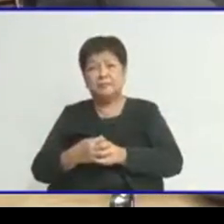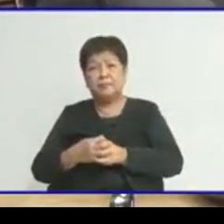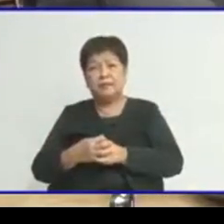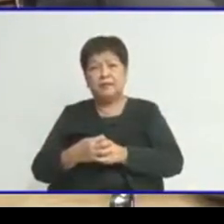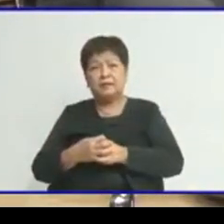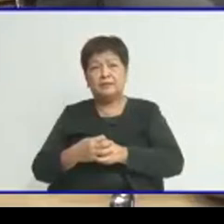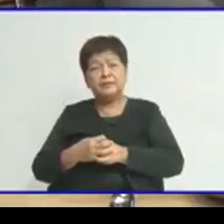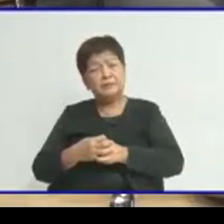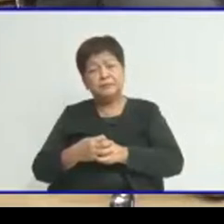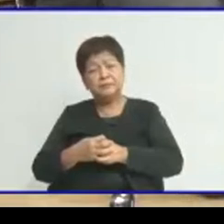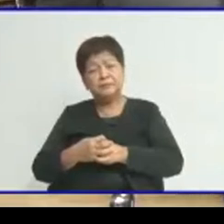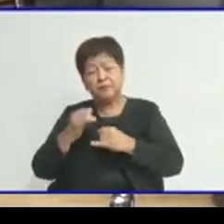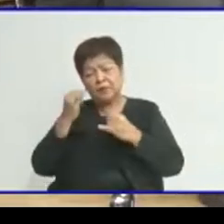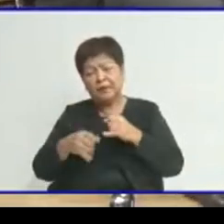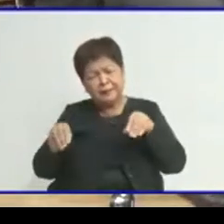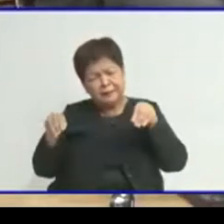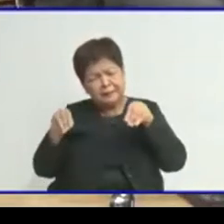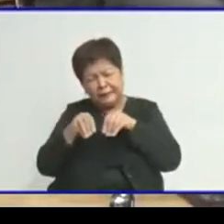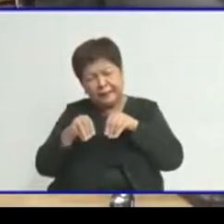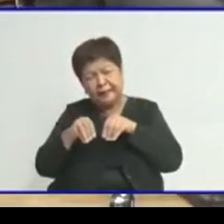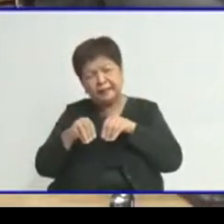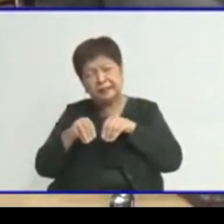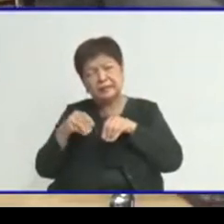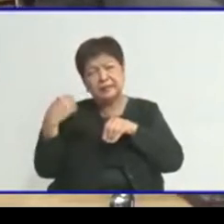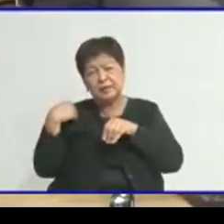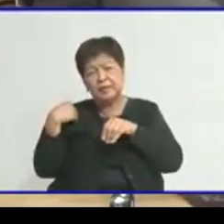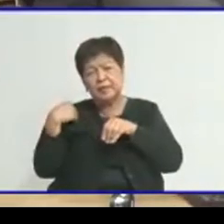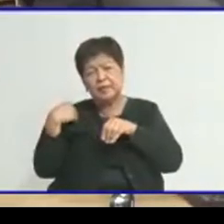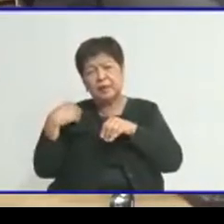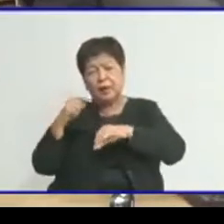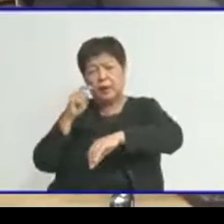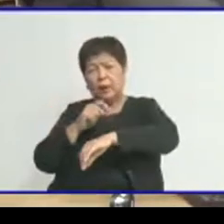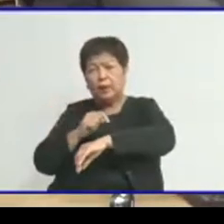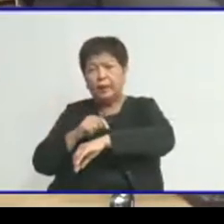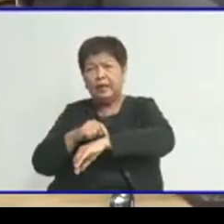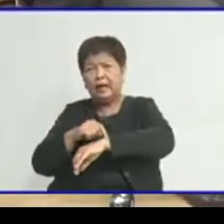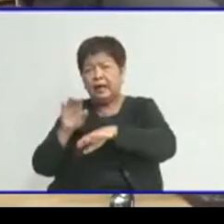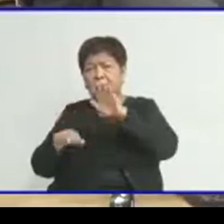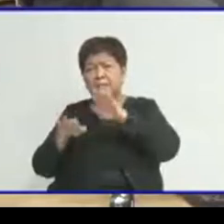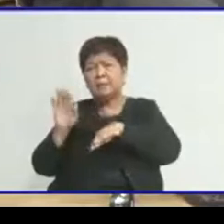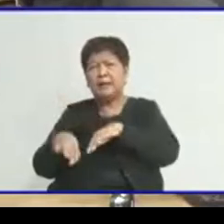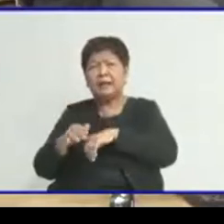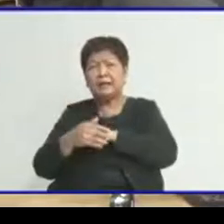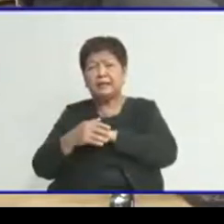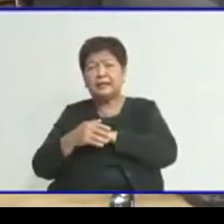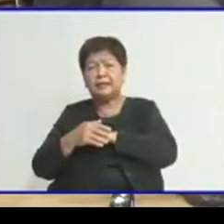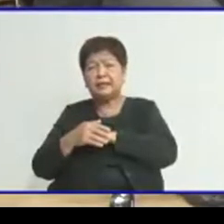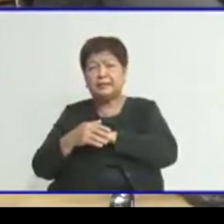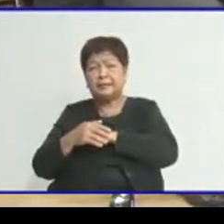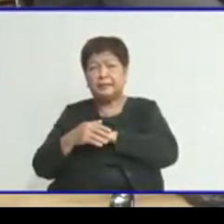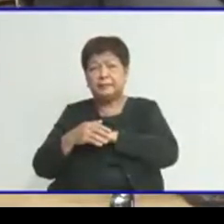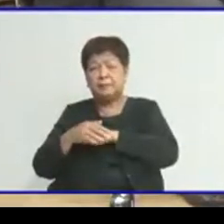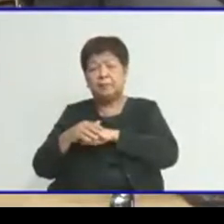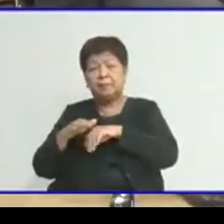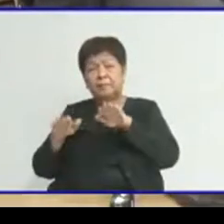ช่วงท้าย ๆ of his concern and his issue as well as a lot of questions and comments แต่ไม่เป็นไรเราก็ต้องเลย